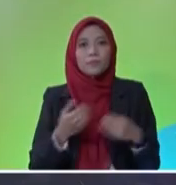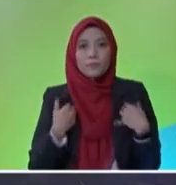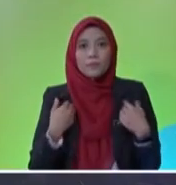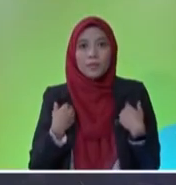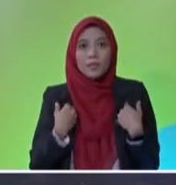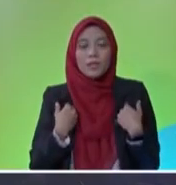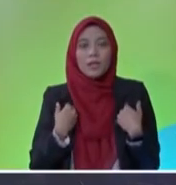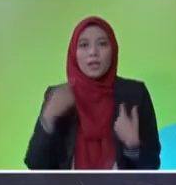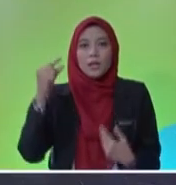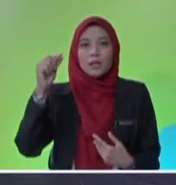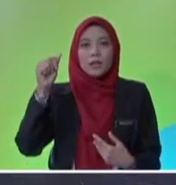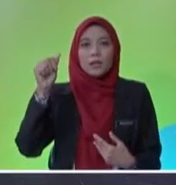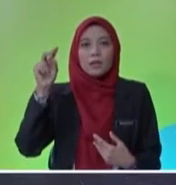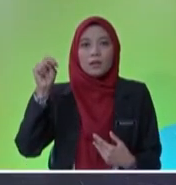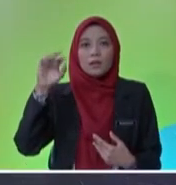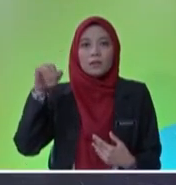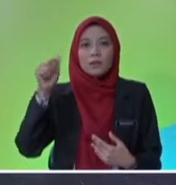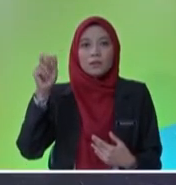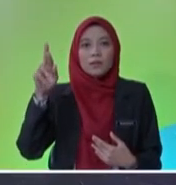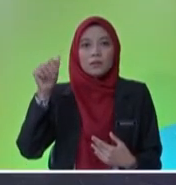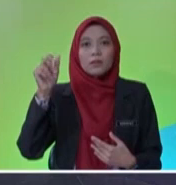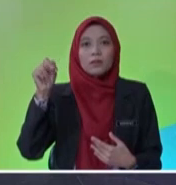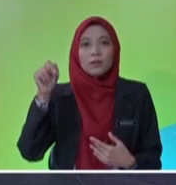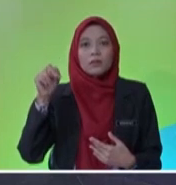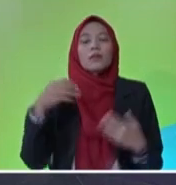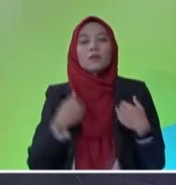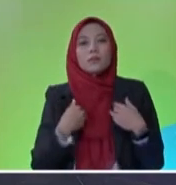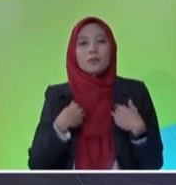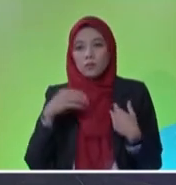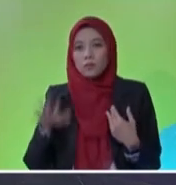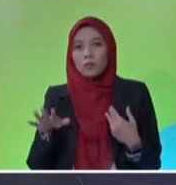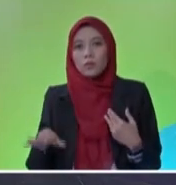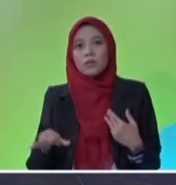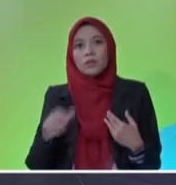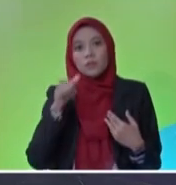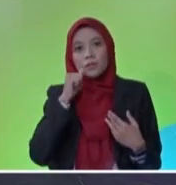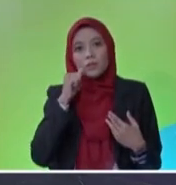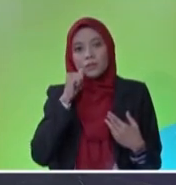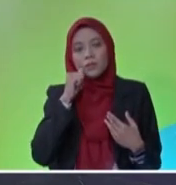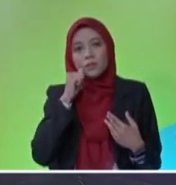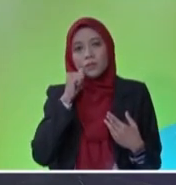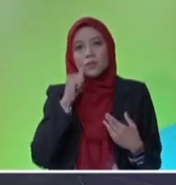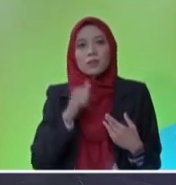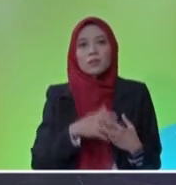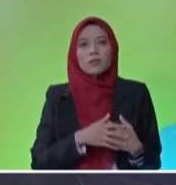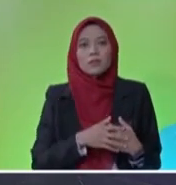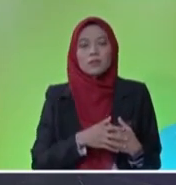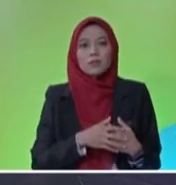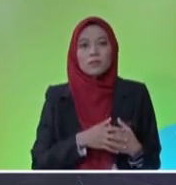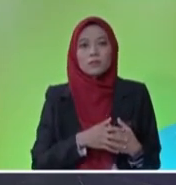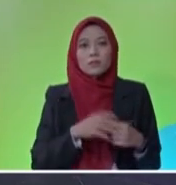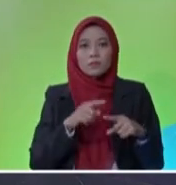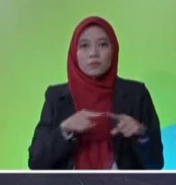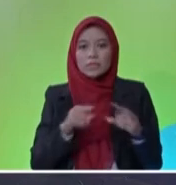sayur ganjaran kepada adik-adik sya'rani didapat Jawa tapi sedikit the pada awal tadi kita berdasarkan